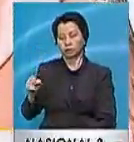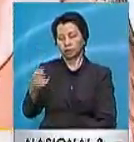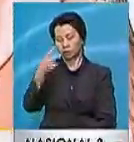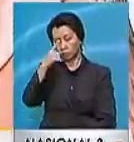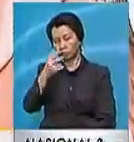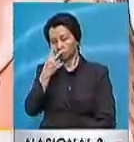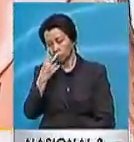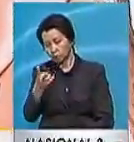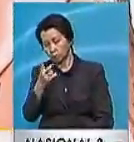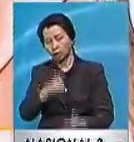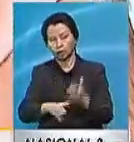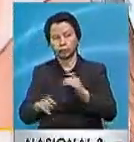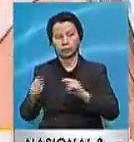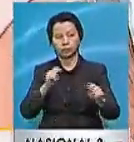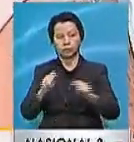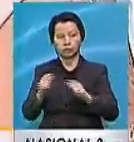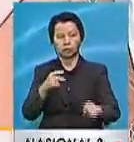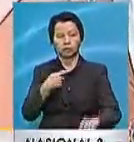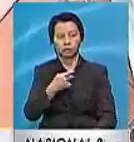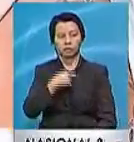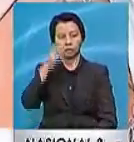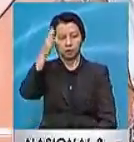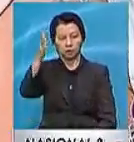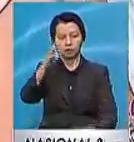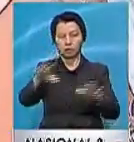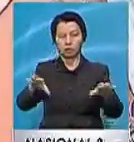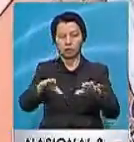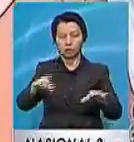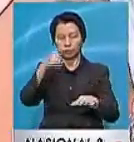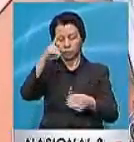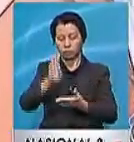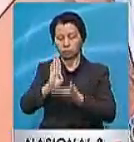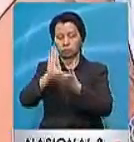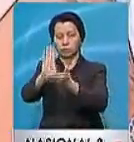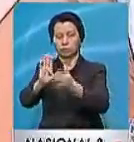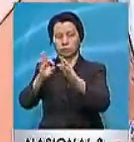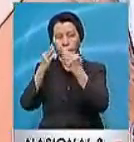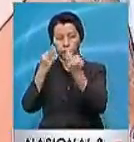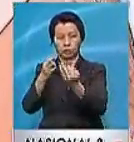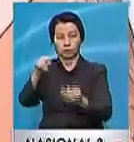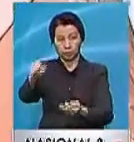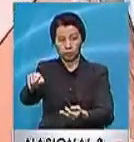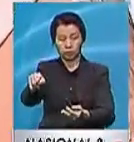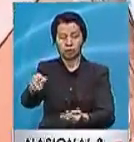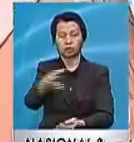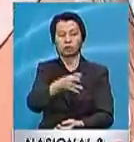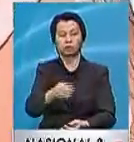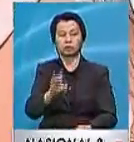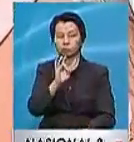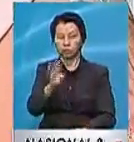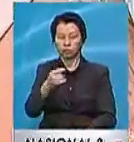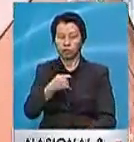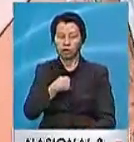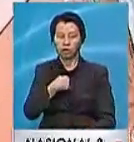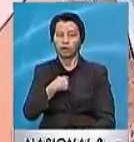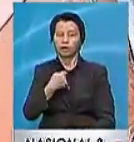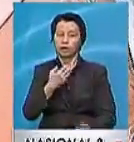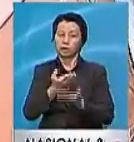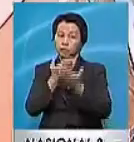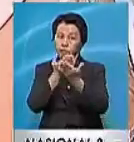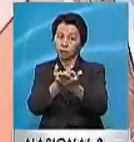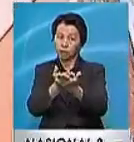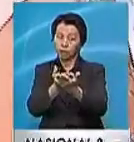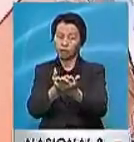lagi tindakan yang kita akan buat untuk membantu. Dan satu daripadanya yang saya cadang tadi,